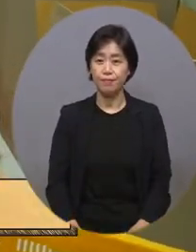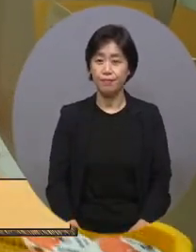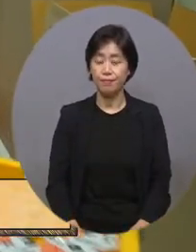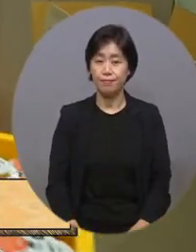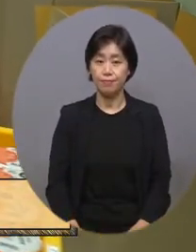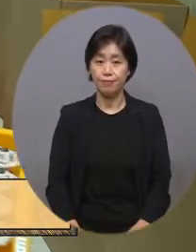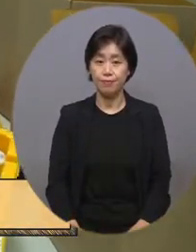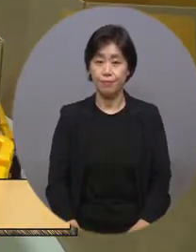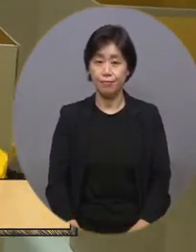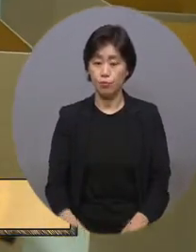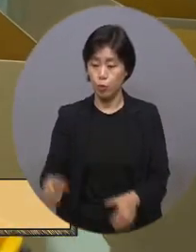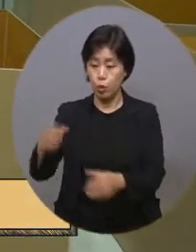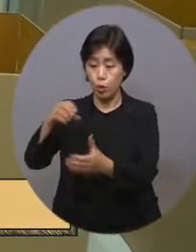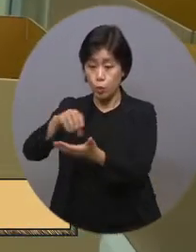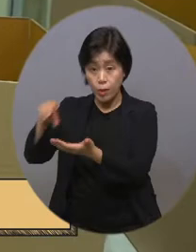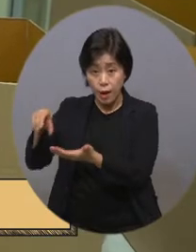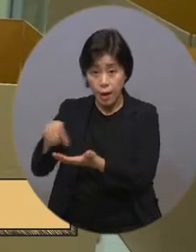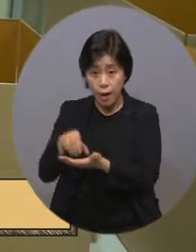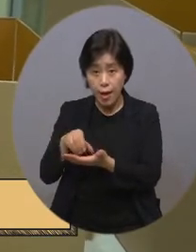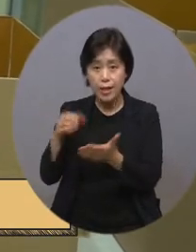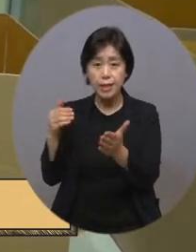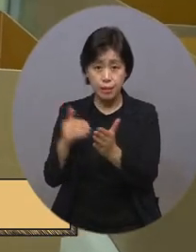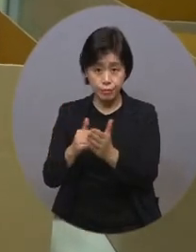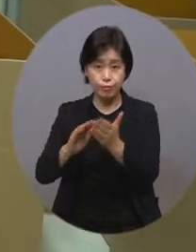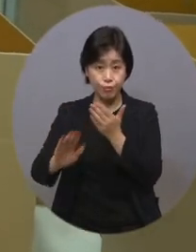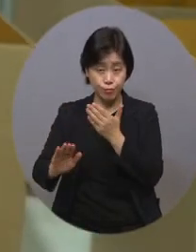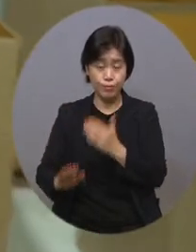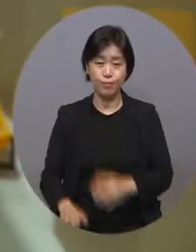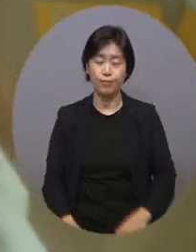네. 도장 다 찍었으면요? 네.